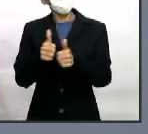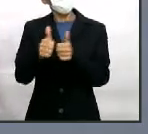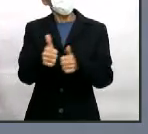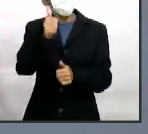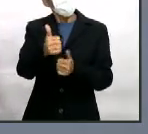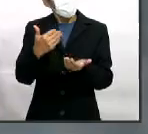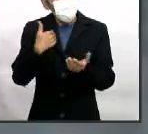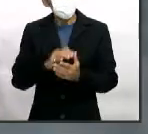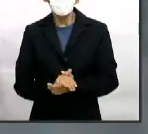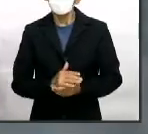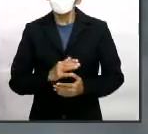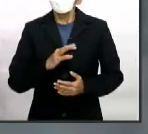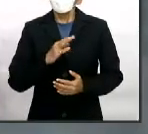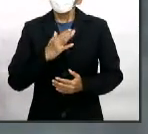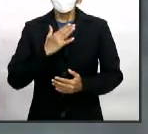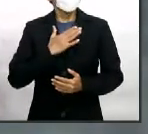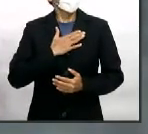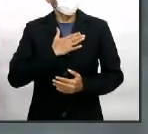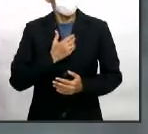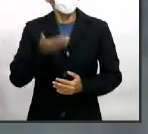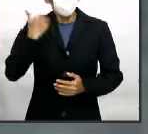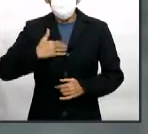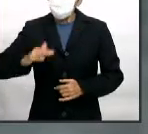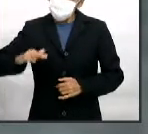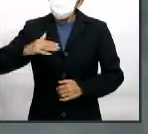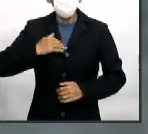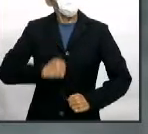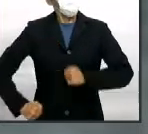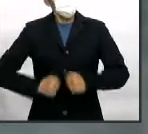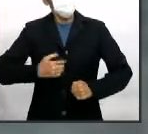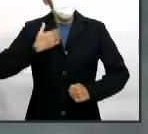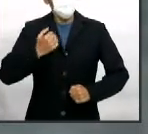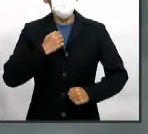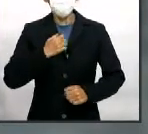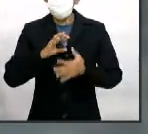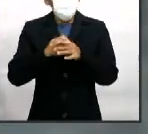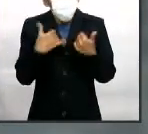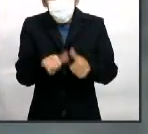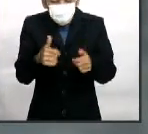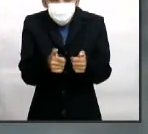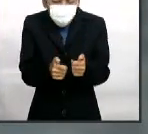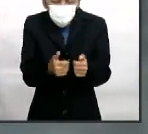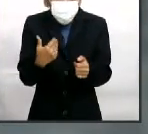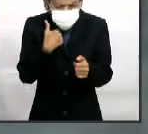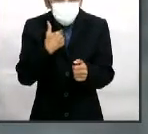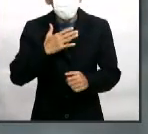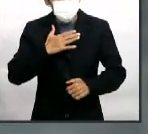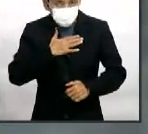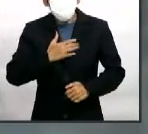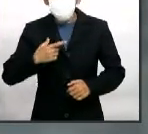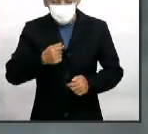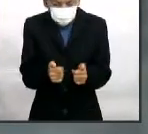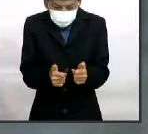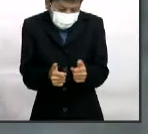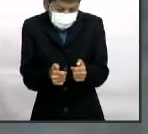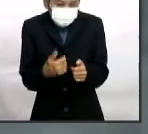คิดถึงจุดนี้ไหม คือจริงๆผมเองต้องบอกว่าเราเองก็เป็นเด็กมาก่อนเนาะเด็กๆทุกคนเคยเล่นเกมมาหมดแหละเราเองก็เป็นคนหนึ่งที่ชอบเก